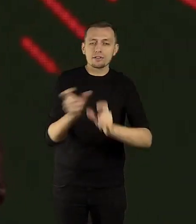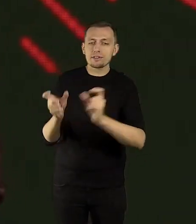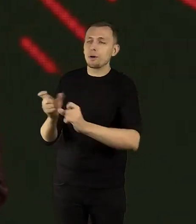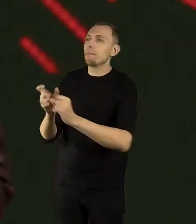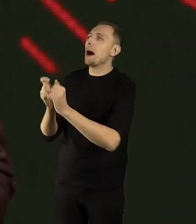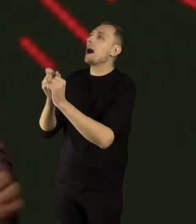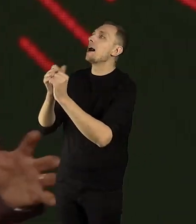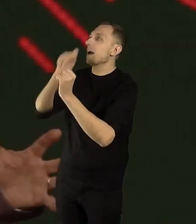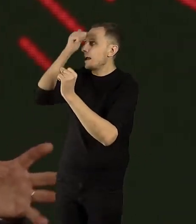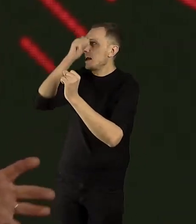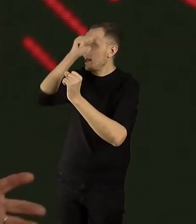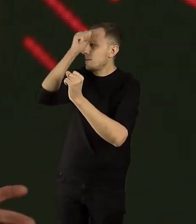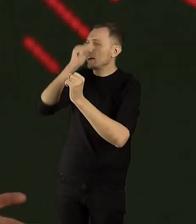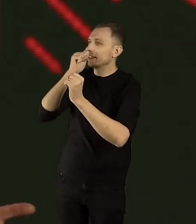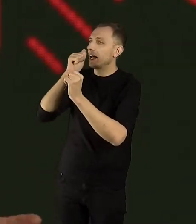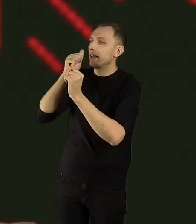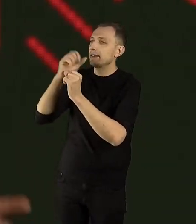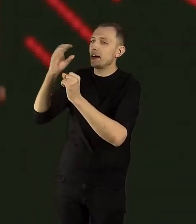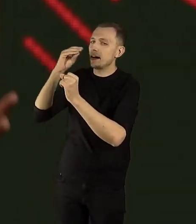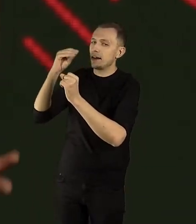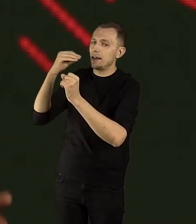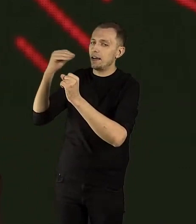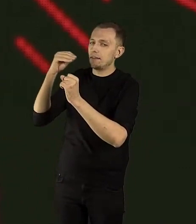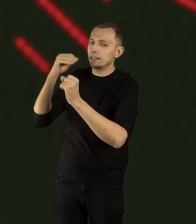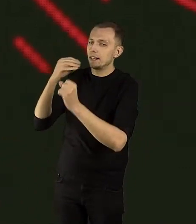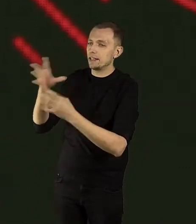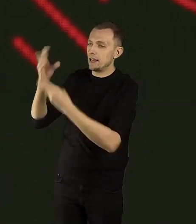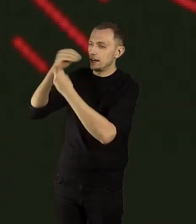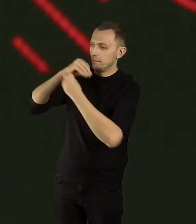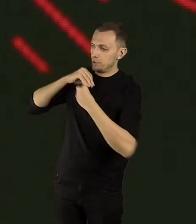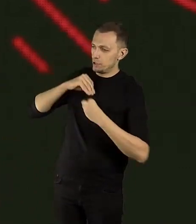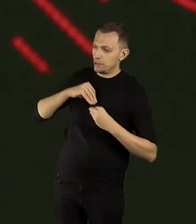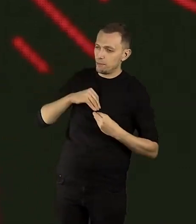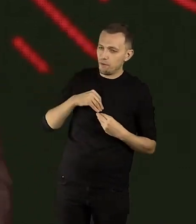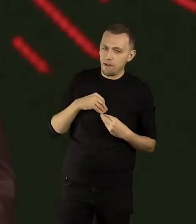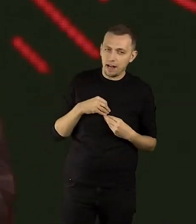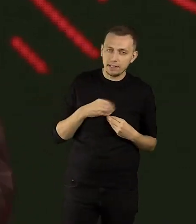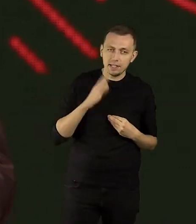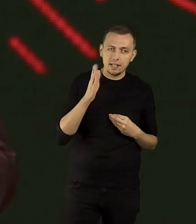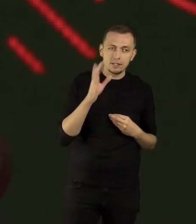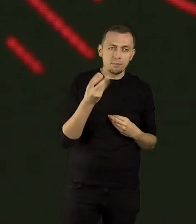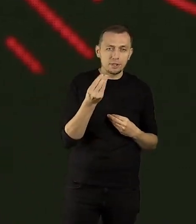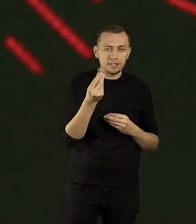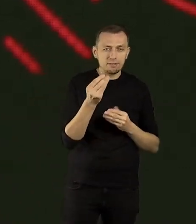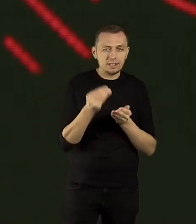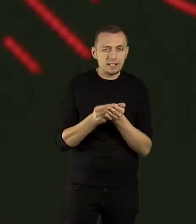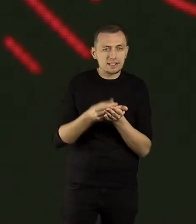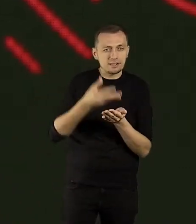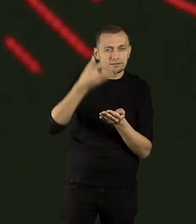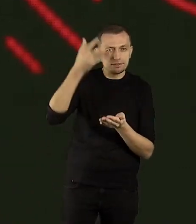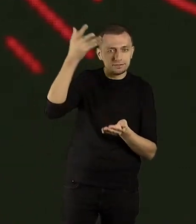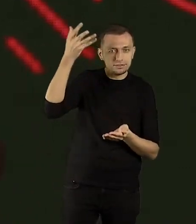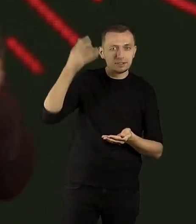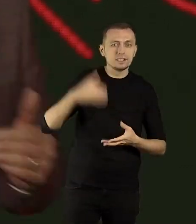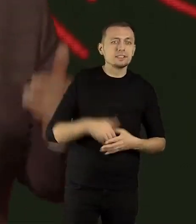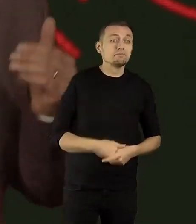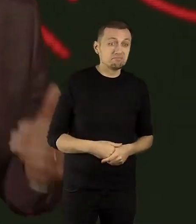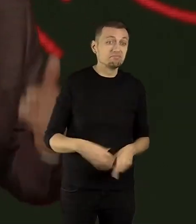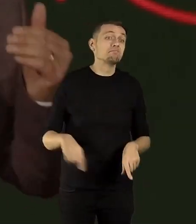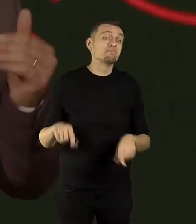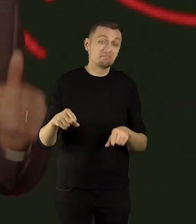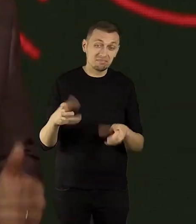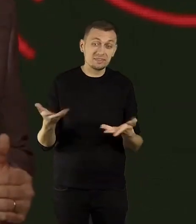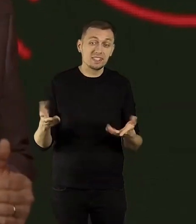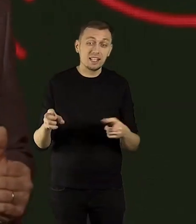do biednych, to podnosi tę grupę w danym społeczeństwie. Tak się dzieje na świecie. Tak więc Ewangelia czyni